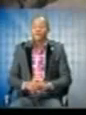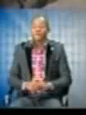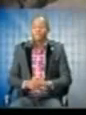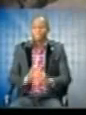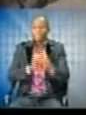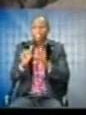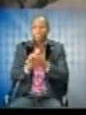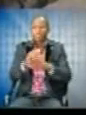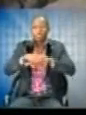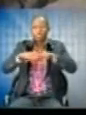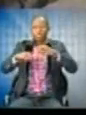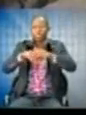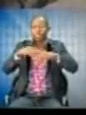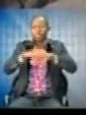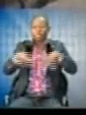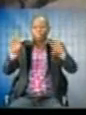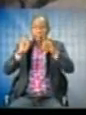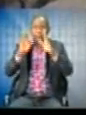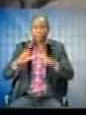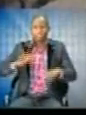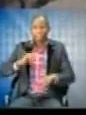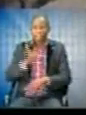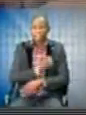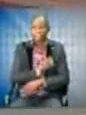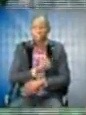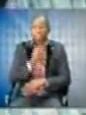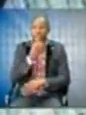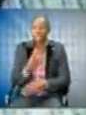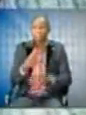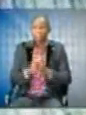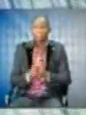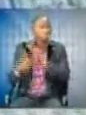Ce soulagement pour les habitants de Chitourou s'est fait sentir dans leurs propos.